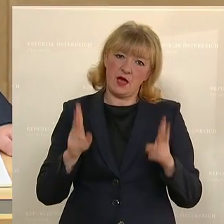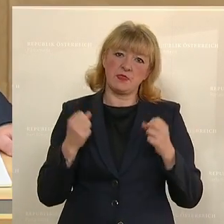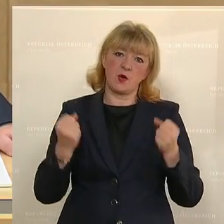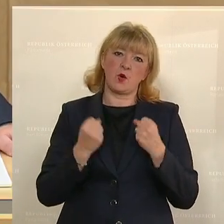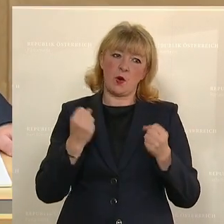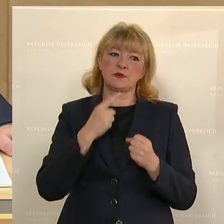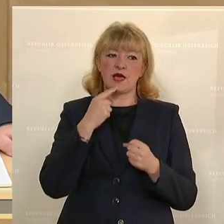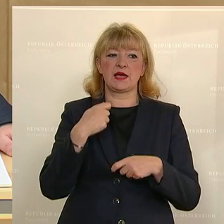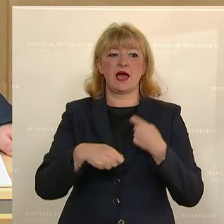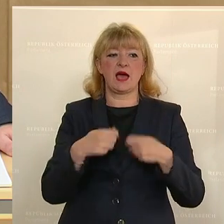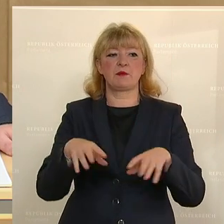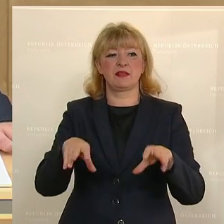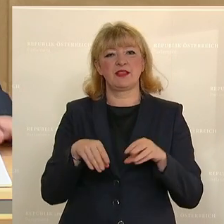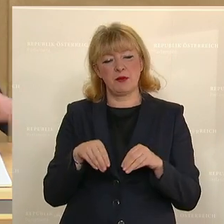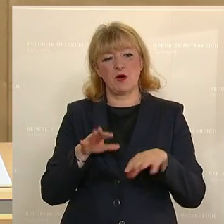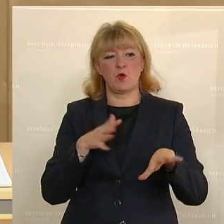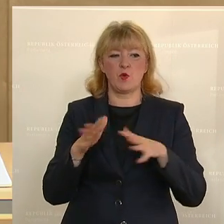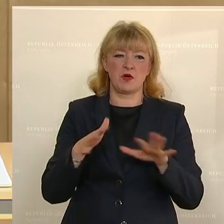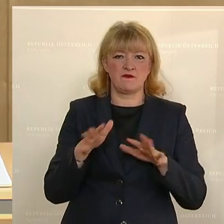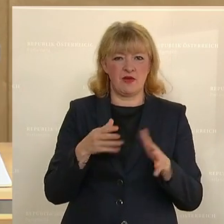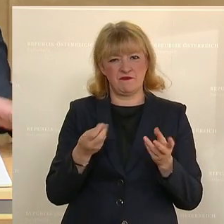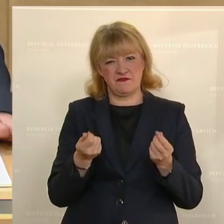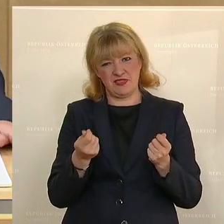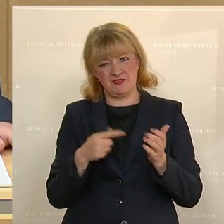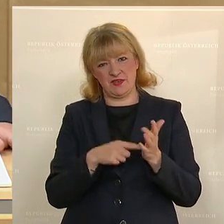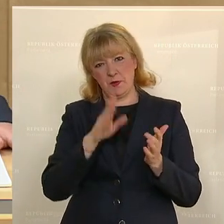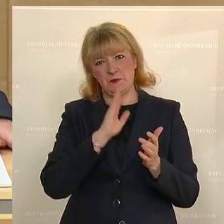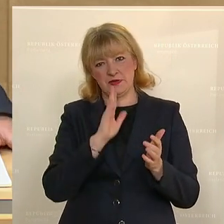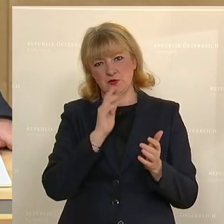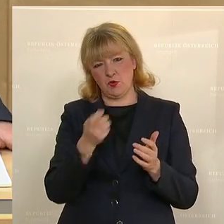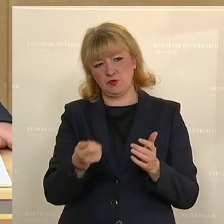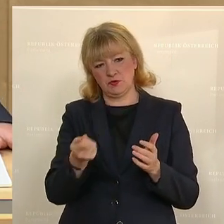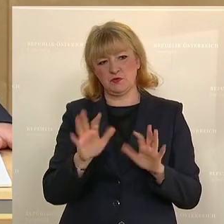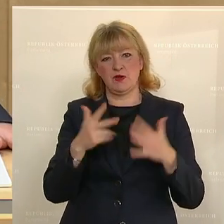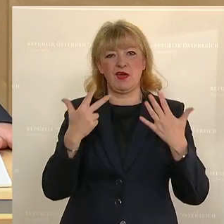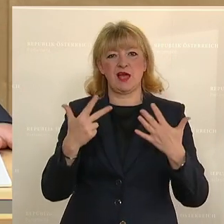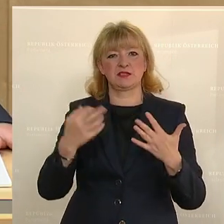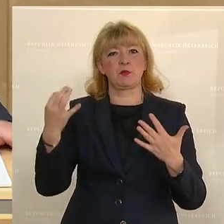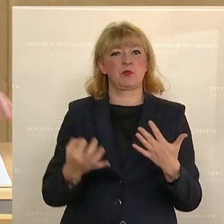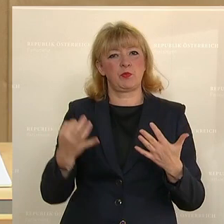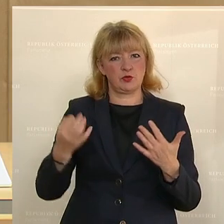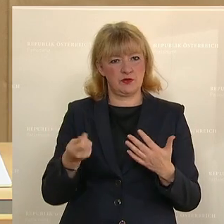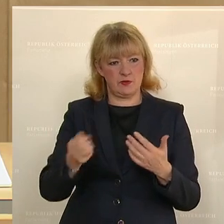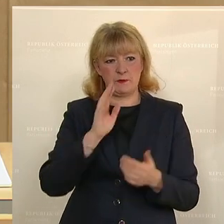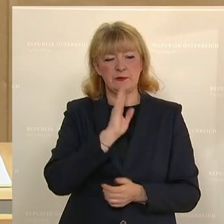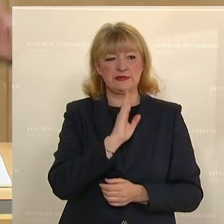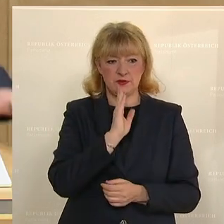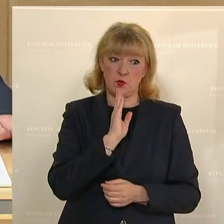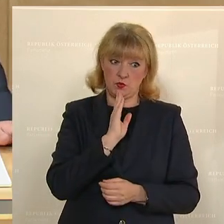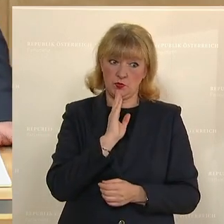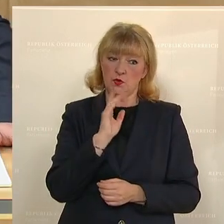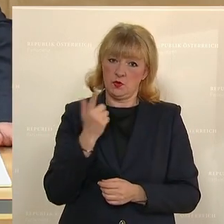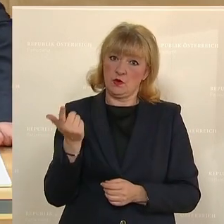die Arbeitnehmerinnen ungefähr finanzieren mit ihren Pensionsversicherungsbeiträgen ca. 80% ihrer Pensionen, also haben eine sehr